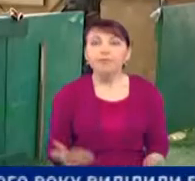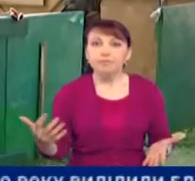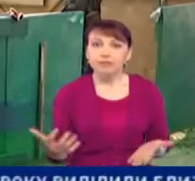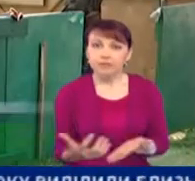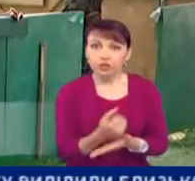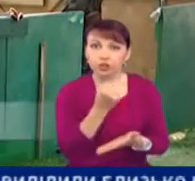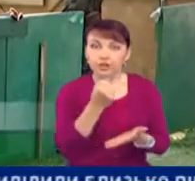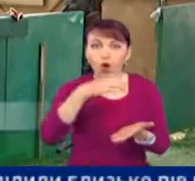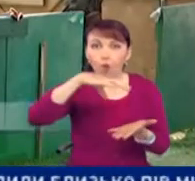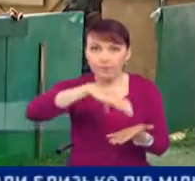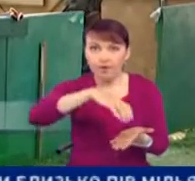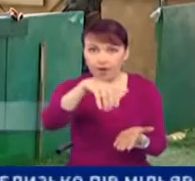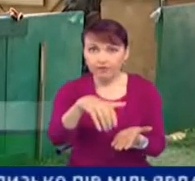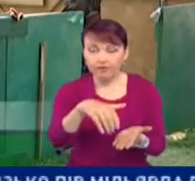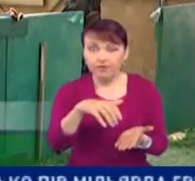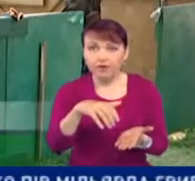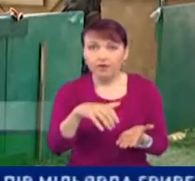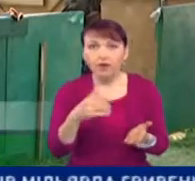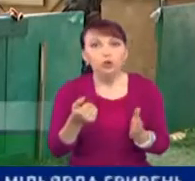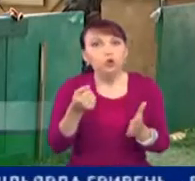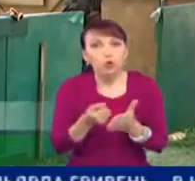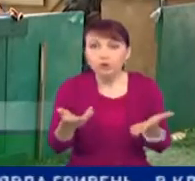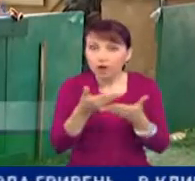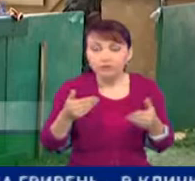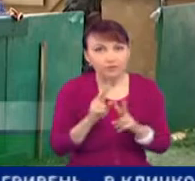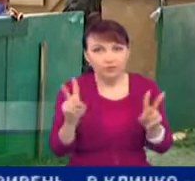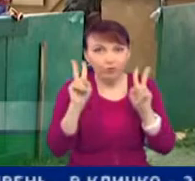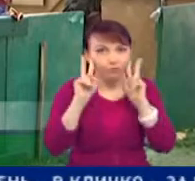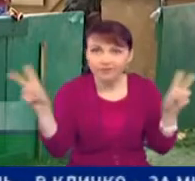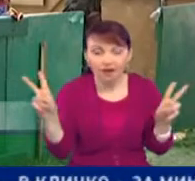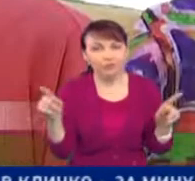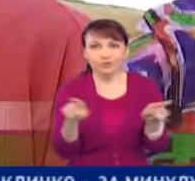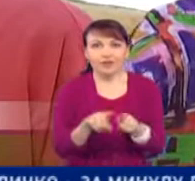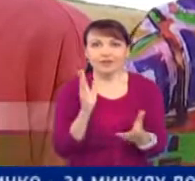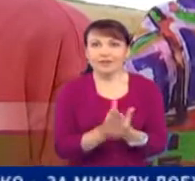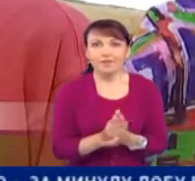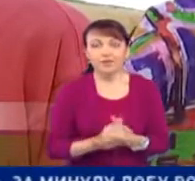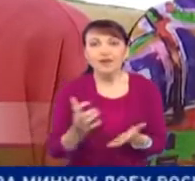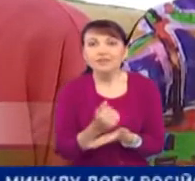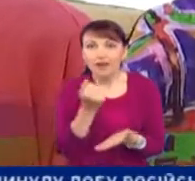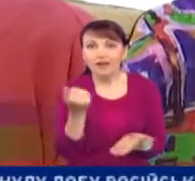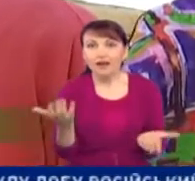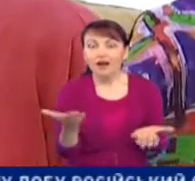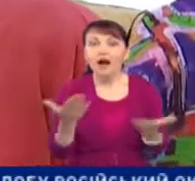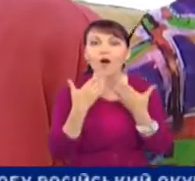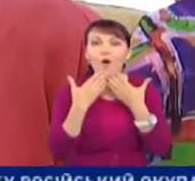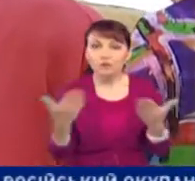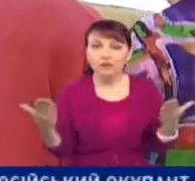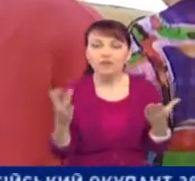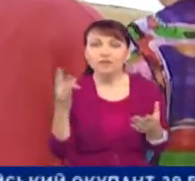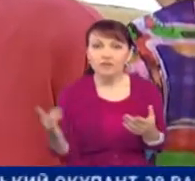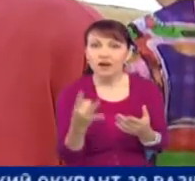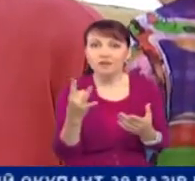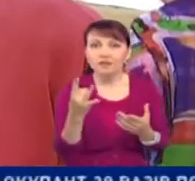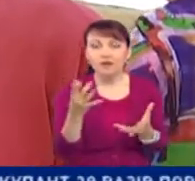знайшли об'єкт, про який до нас ніхто не знав, про його існування. Знахідка, яка останній раз